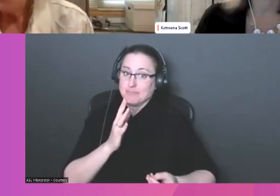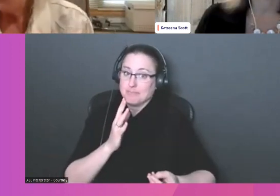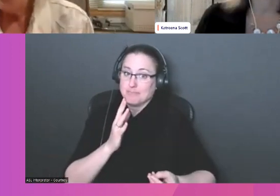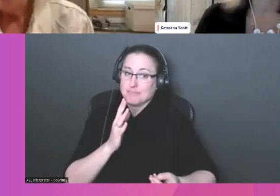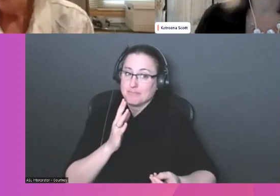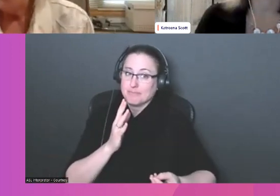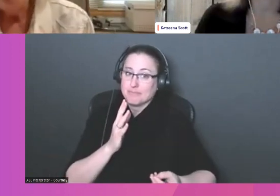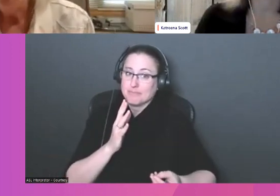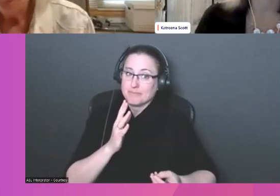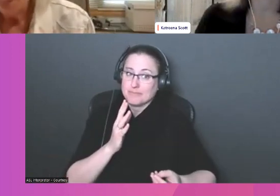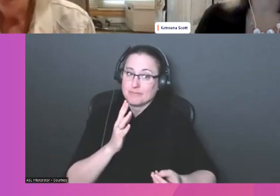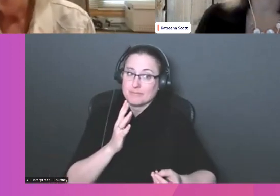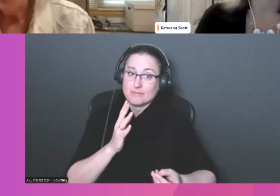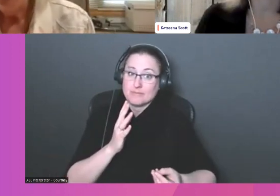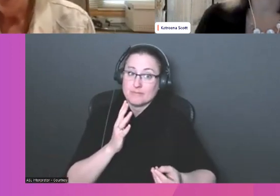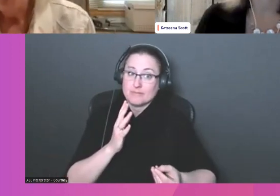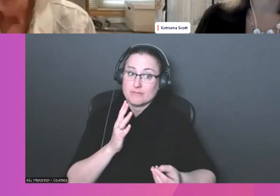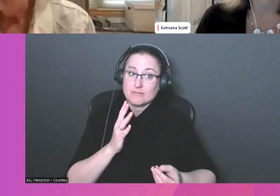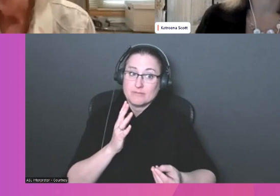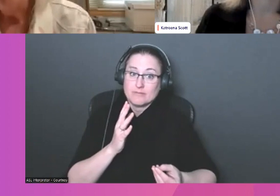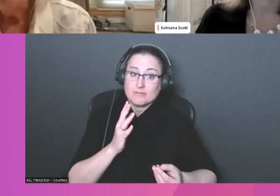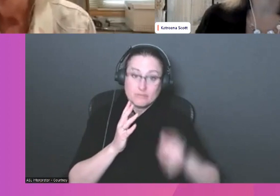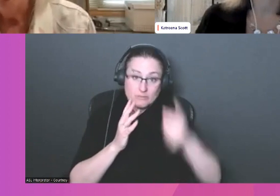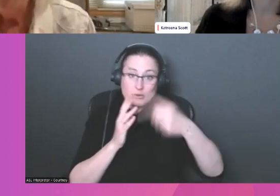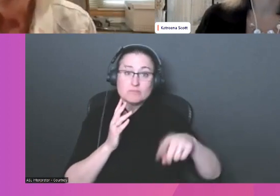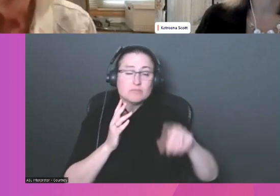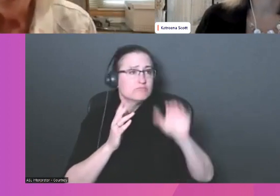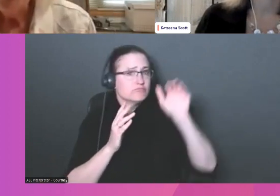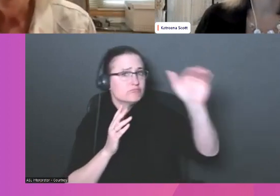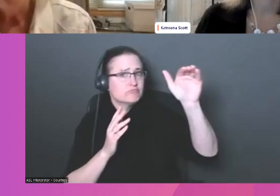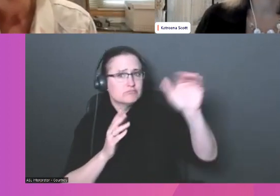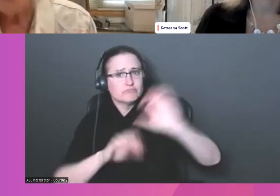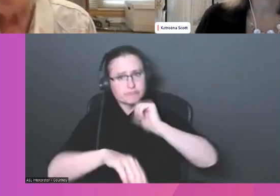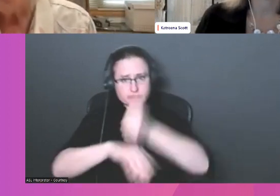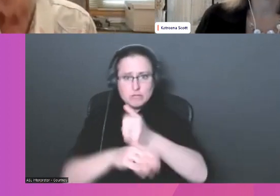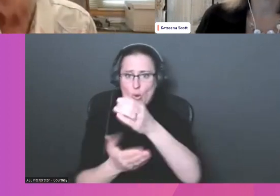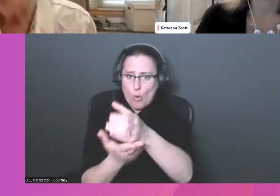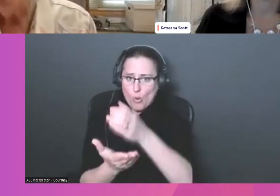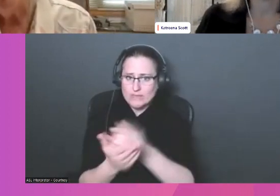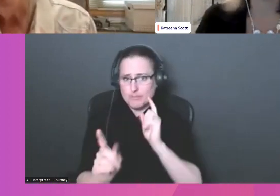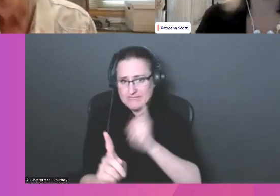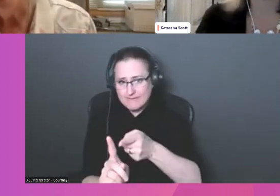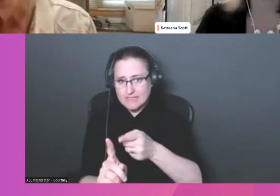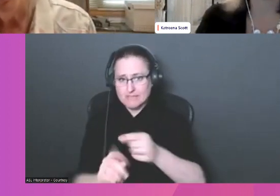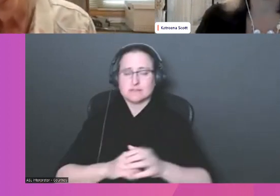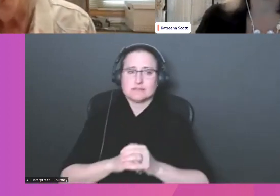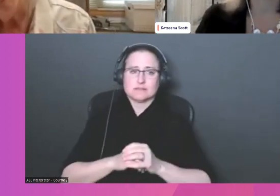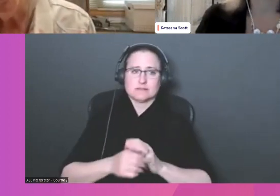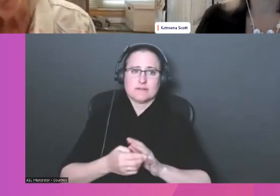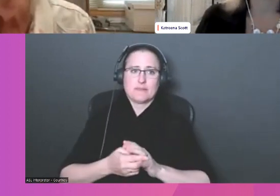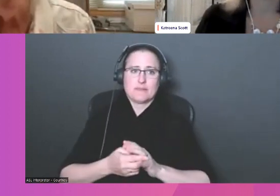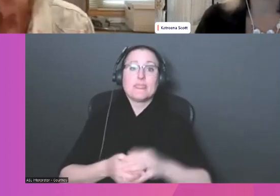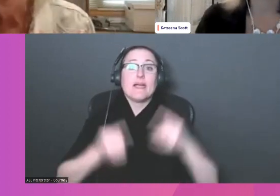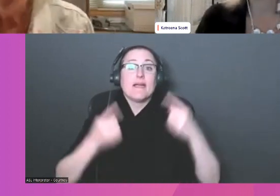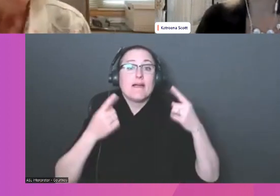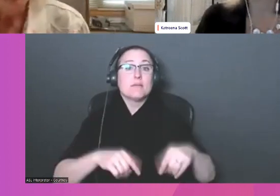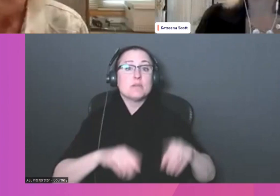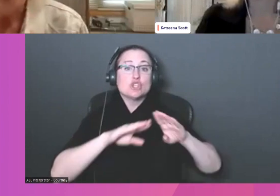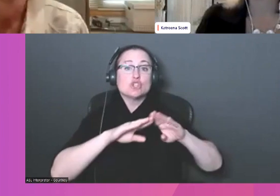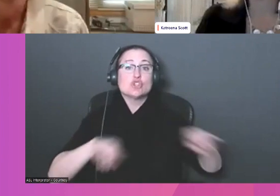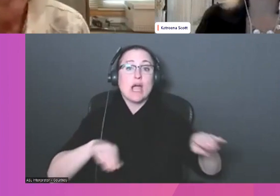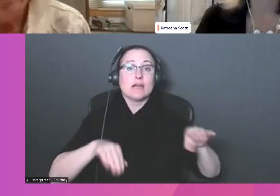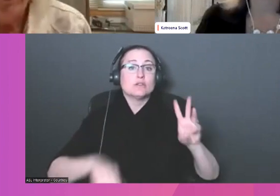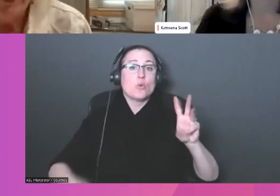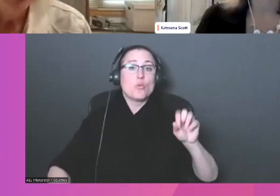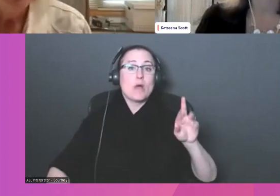enseigné sur le sujet de la violence conjugale. Il s'agit d'un grand écart, s'il vous plaît, l'inclure dans le programme. Donc, je